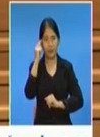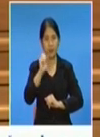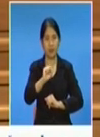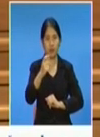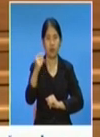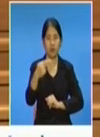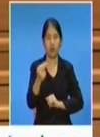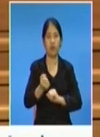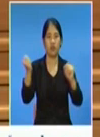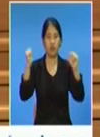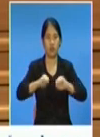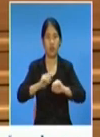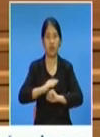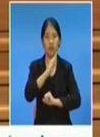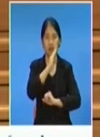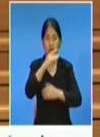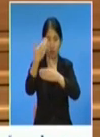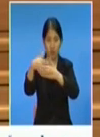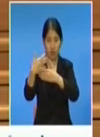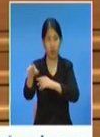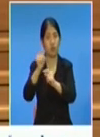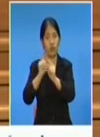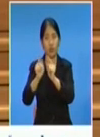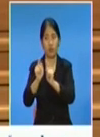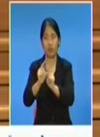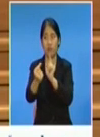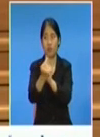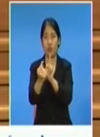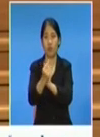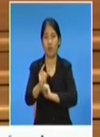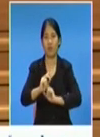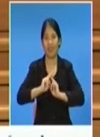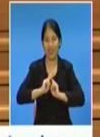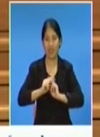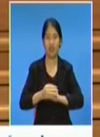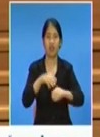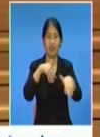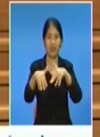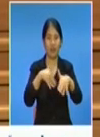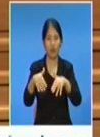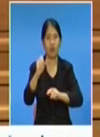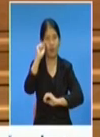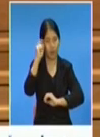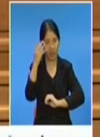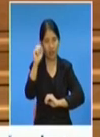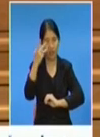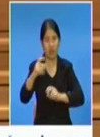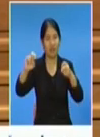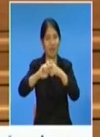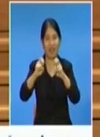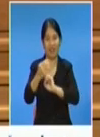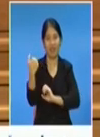พูดนอกสภาและไปพูดส่วนตัวสังคมมันเข้าใจสังคมเข้าใจผิดแล้วก็จะทำให้สภาเสียห